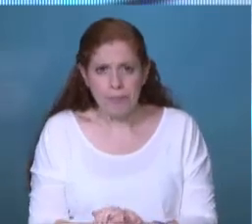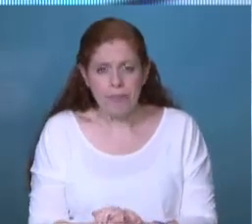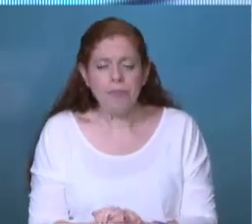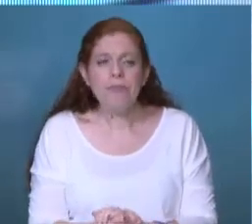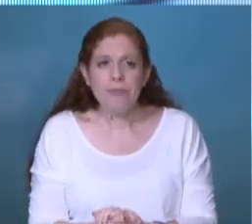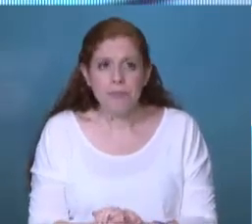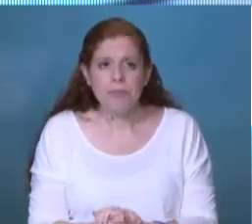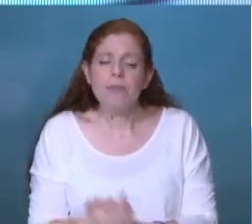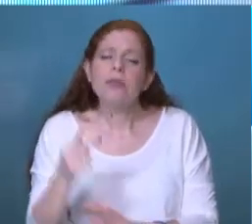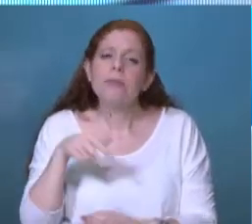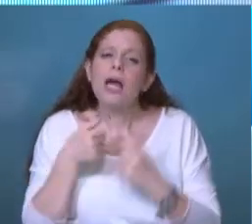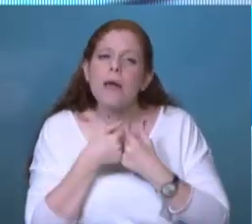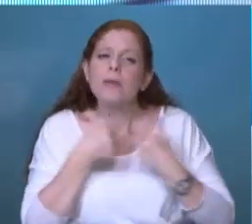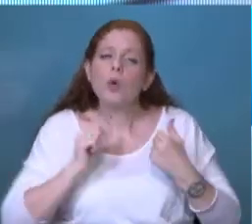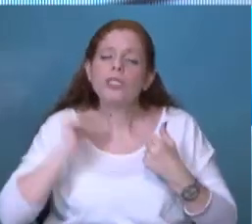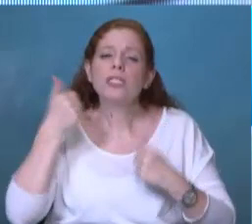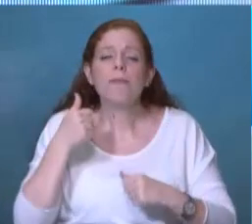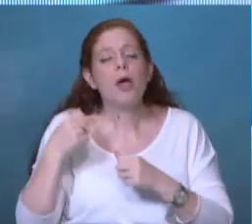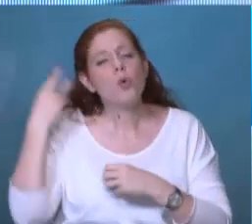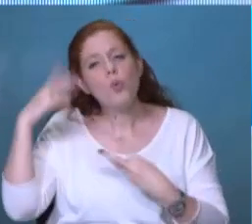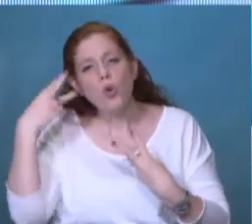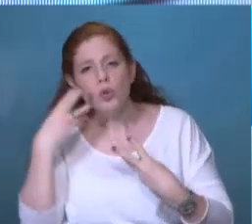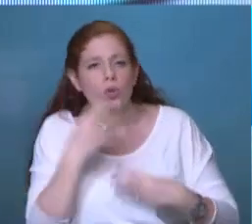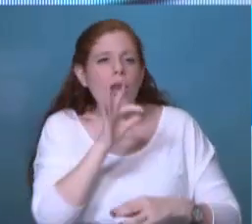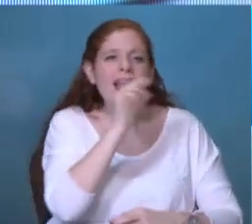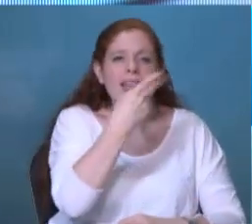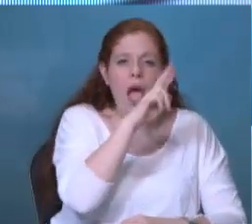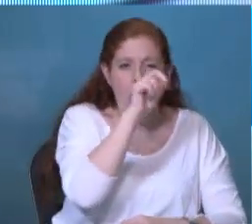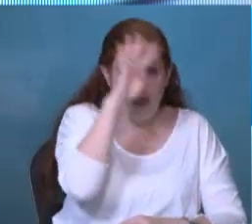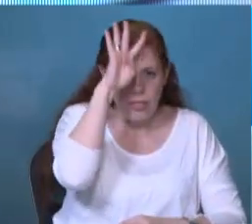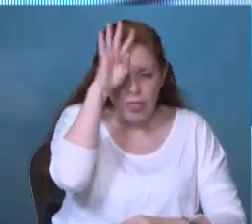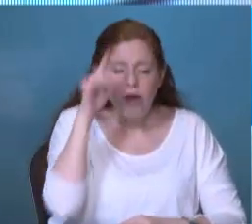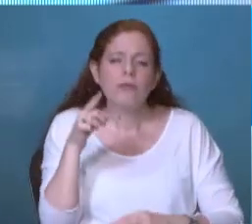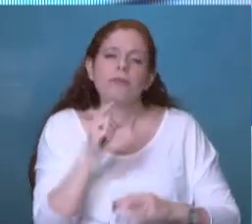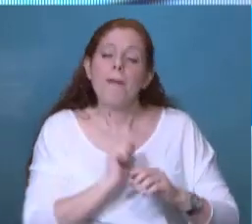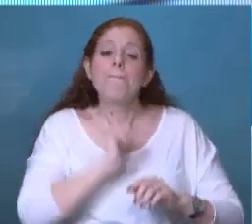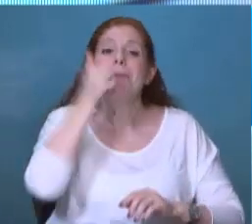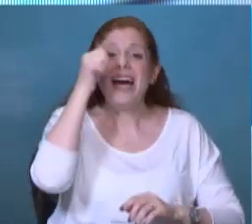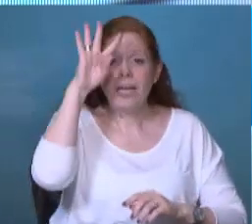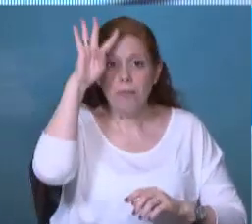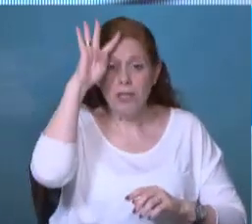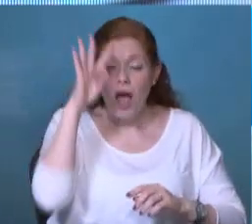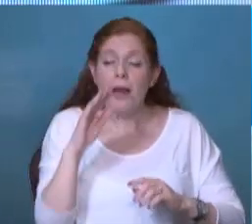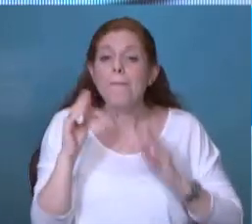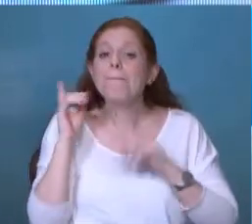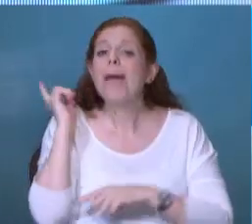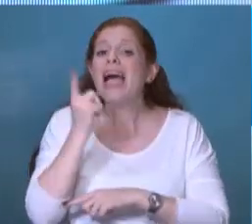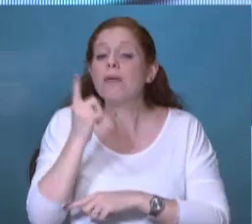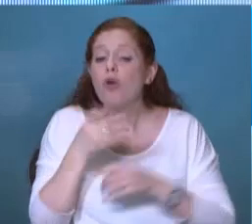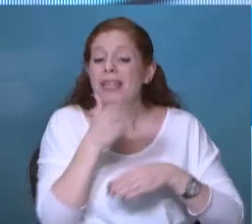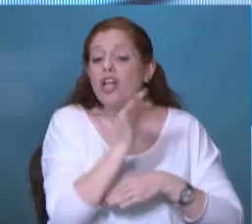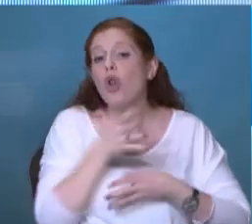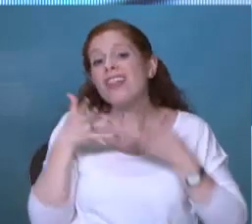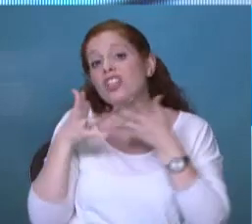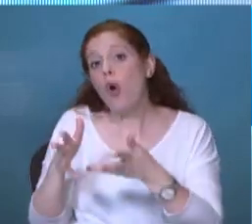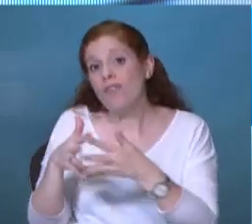מכאן למתיחות השיא בין וושינגטון לטהרן, בכיר במשמרות המהפכה בטהרן מאיים היום שמדינתו תתקוף את ארצות הברית אם